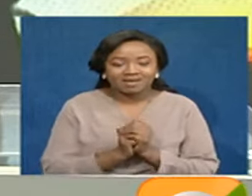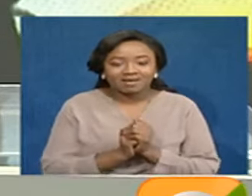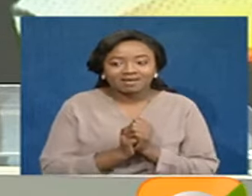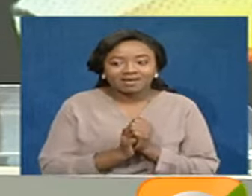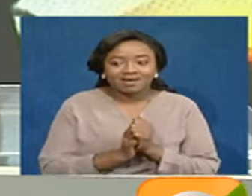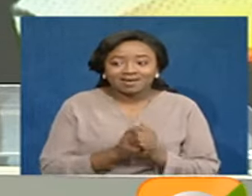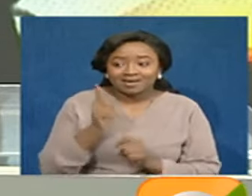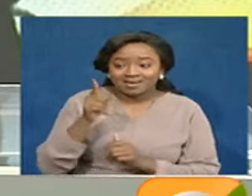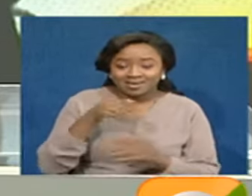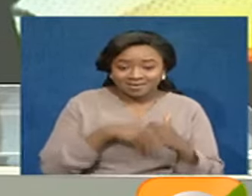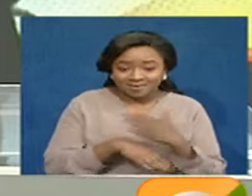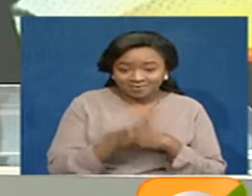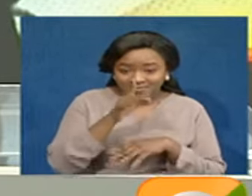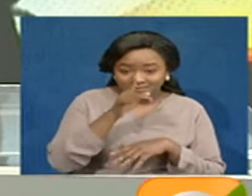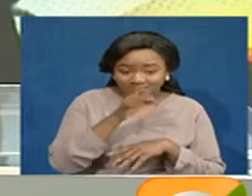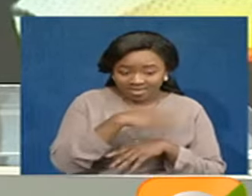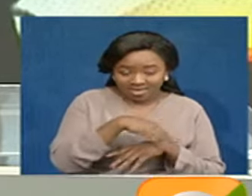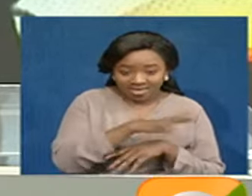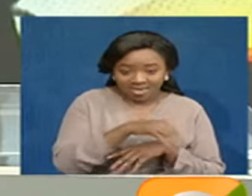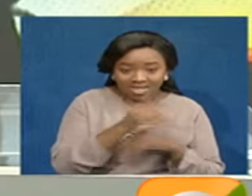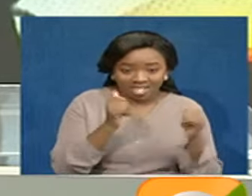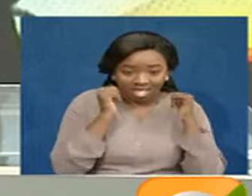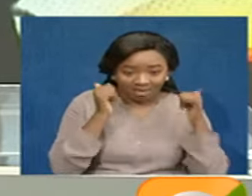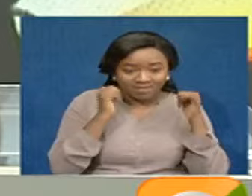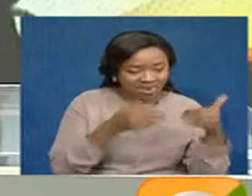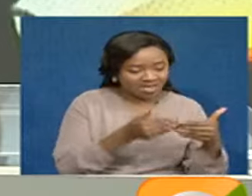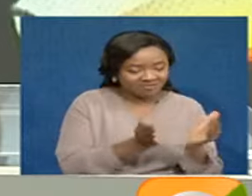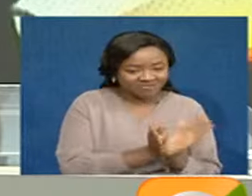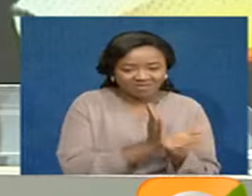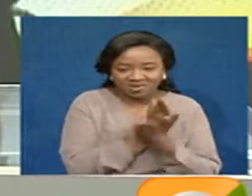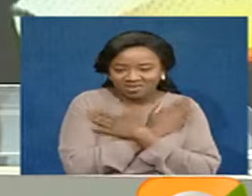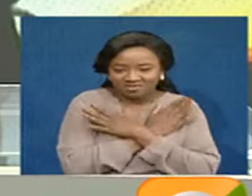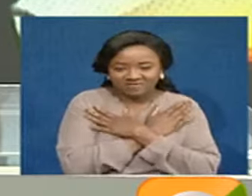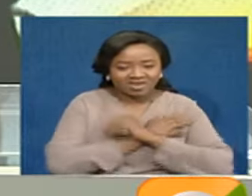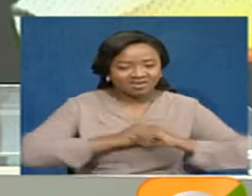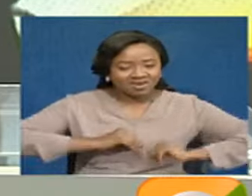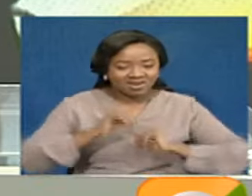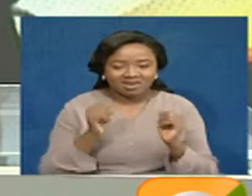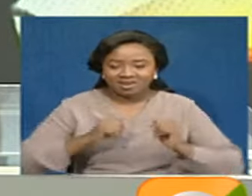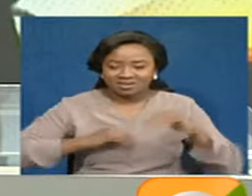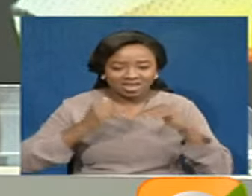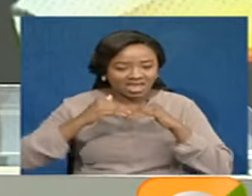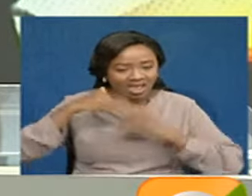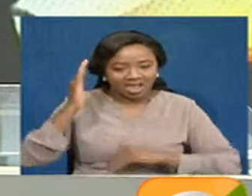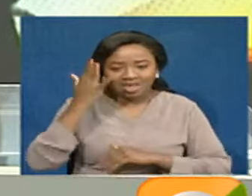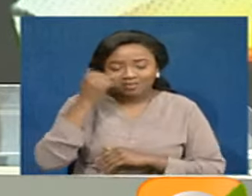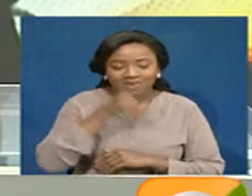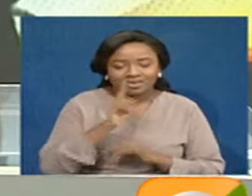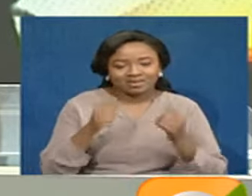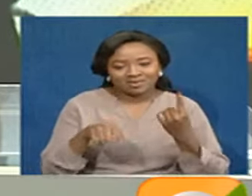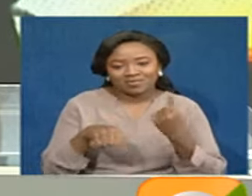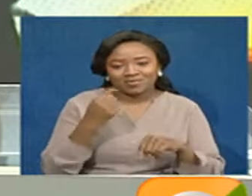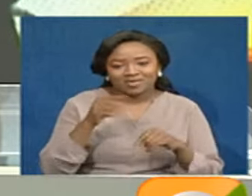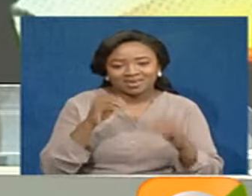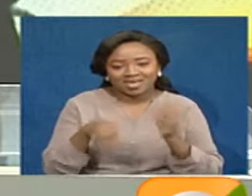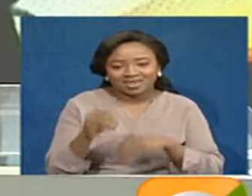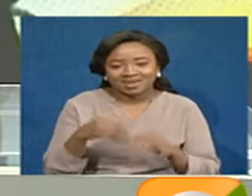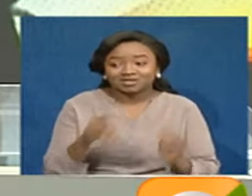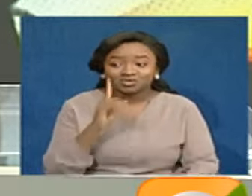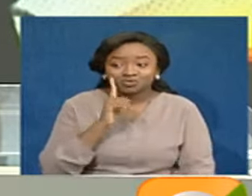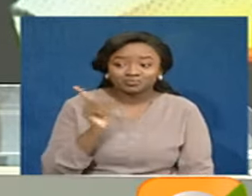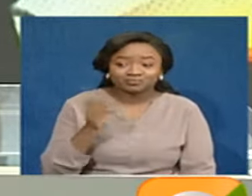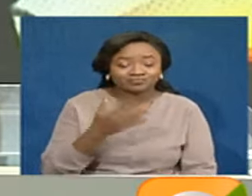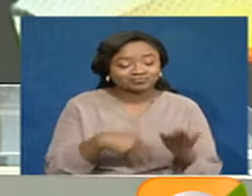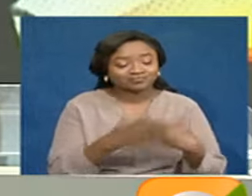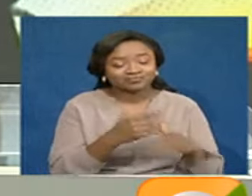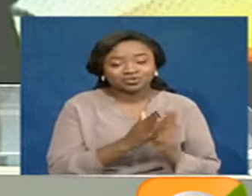Nyamira alikozaliwa Moraa, jamaa na majirani wameelezea furaha yao kwa ushindi wake. Crispin Otieno alitangamana na baadhi wa kijiji